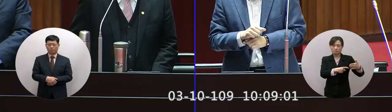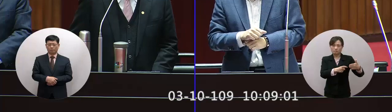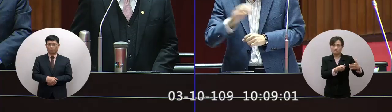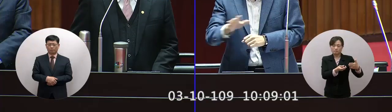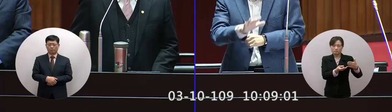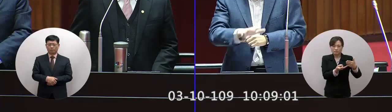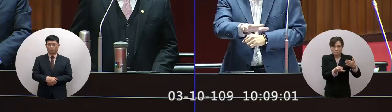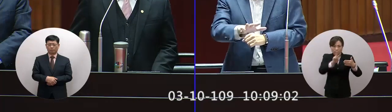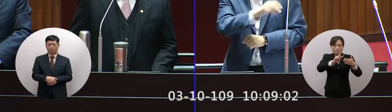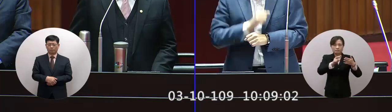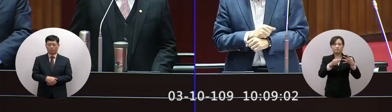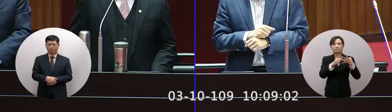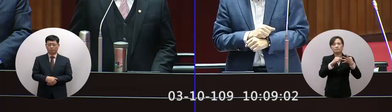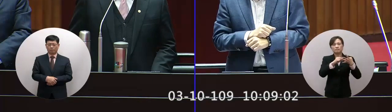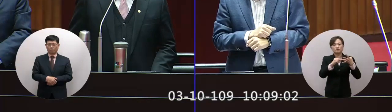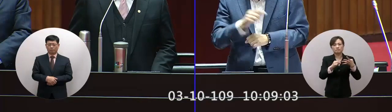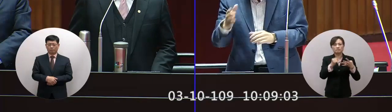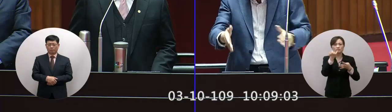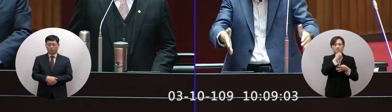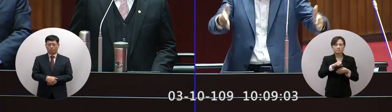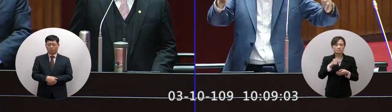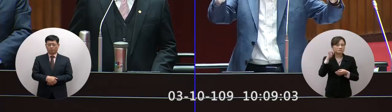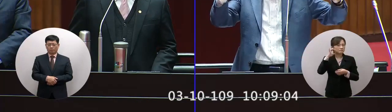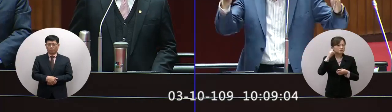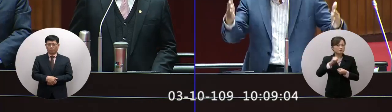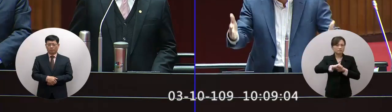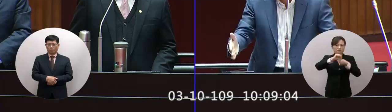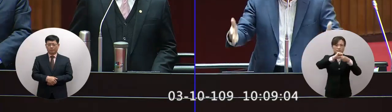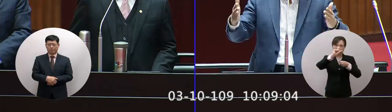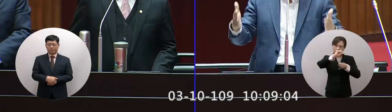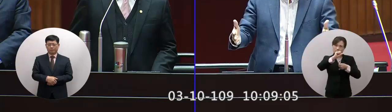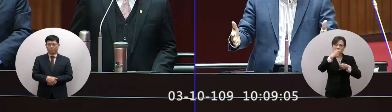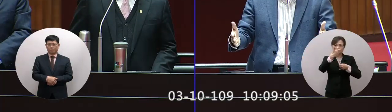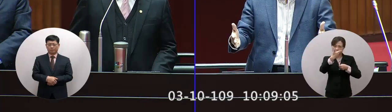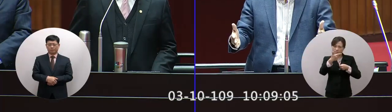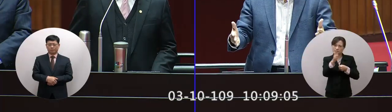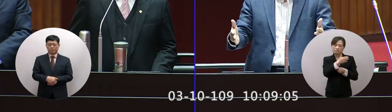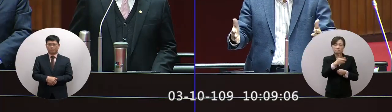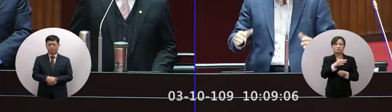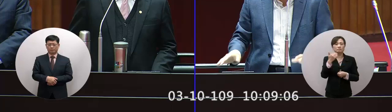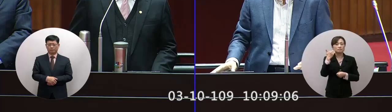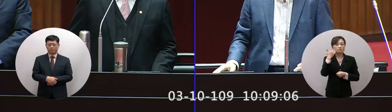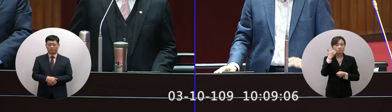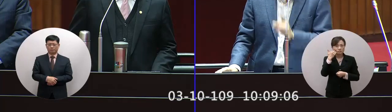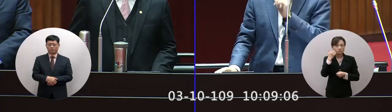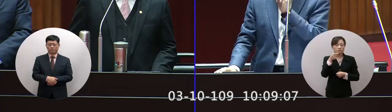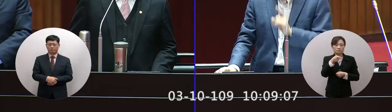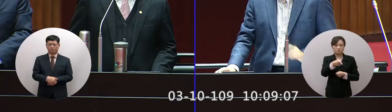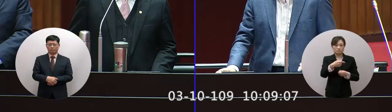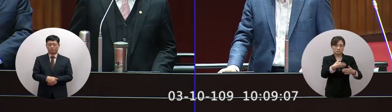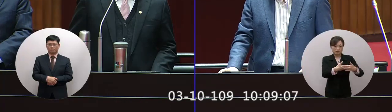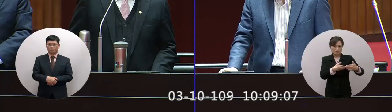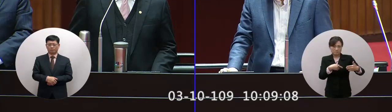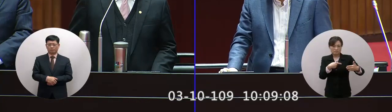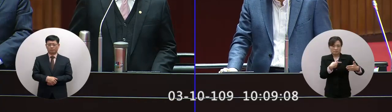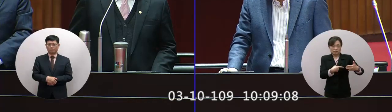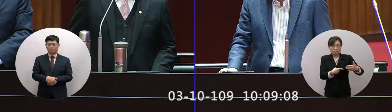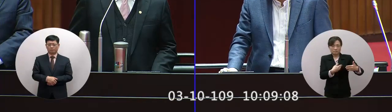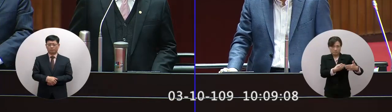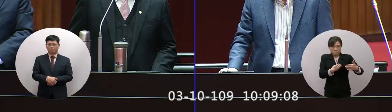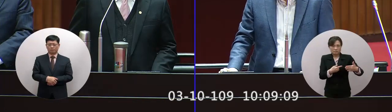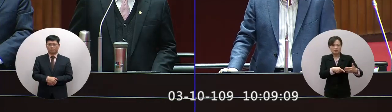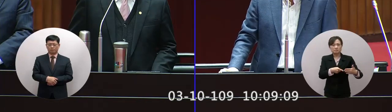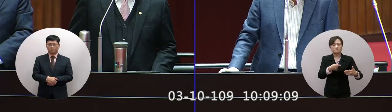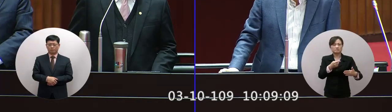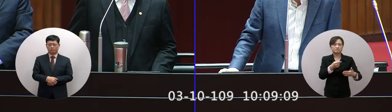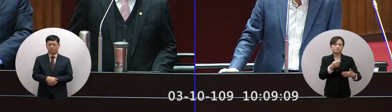类，大概平均炒个5-6分贝。那如果你在这一定的距离之内，你就必须忍受比较吵的生